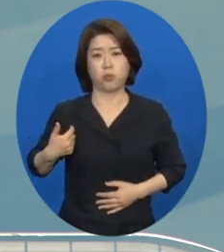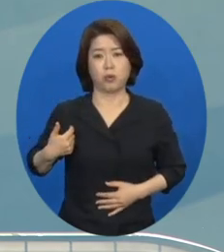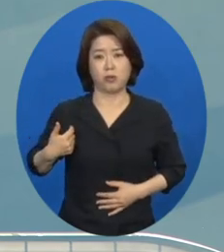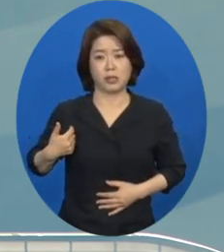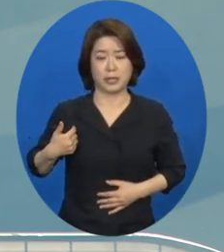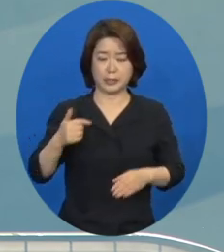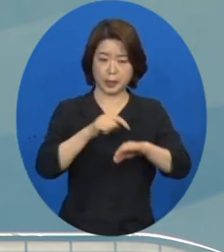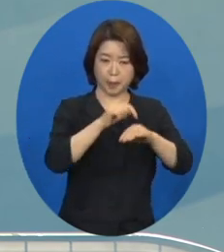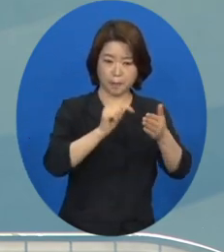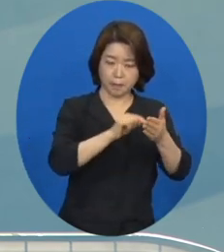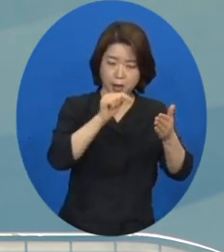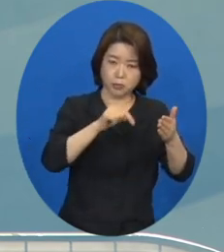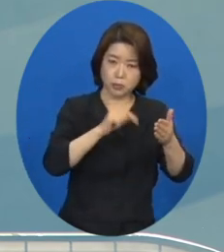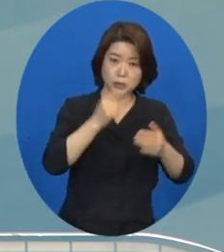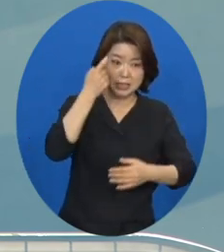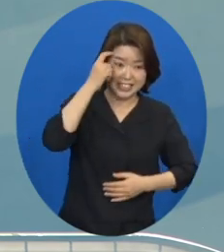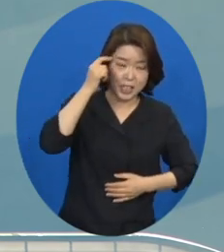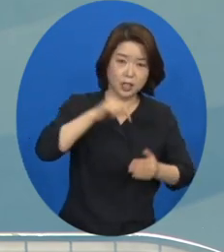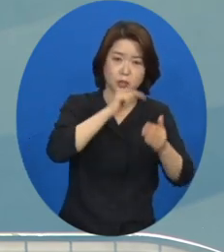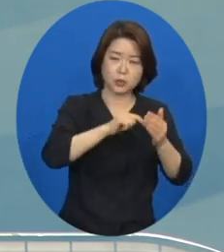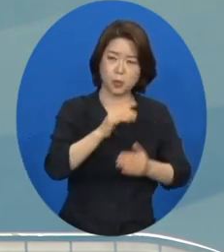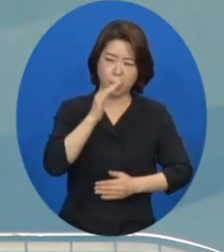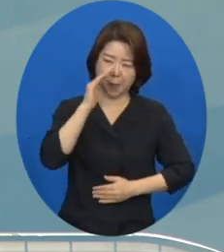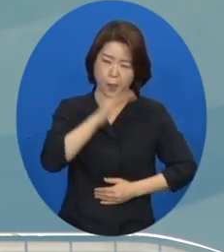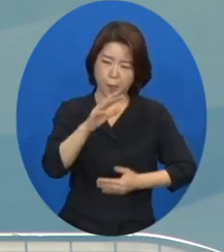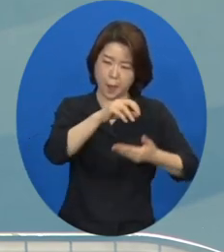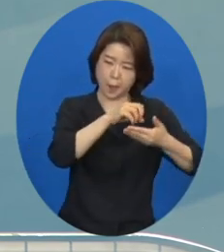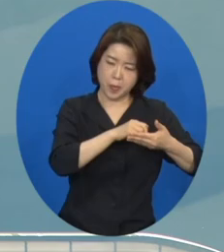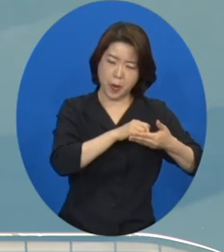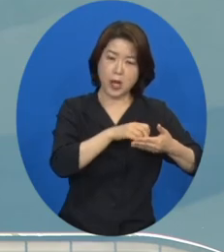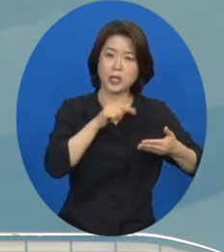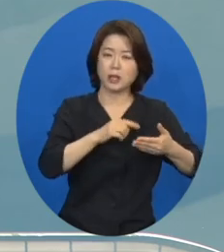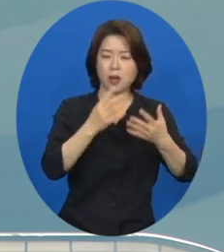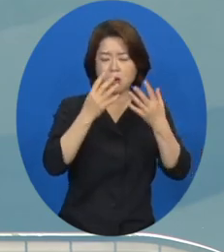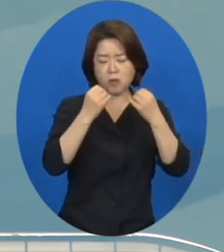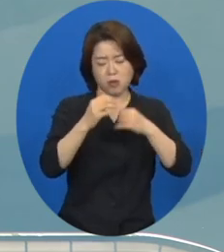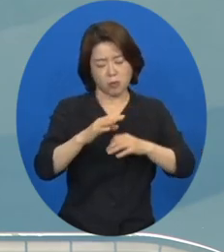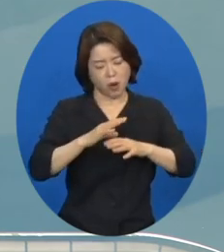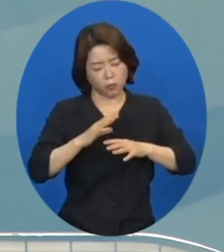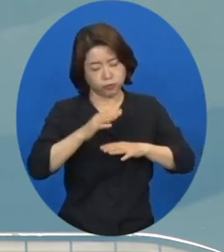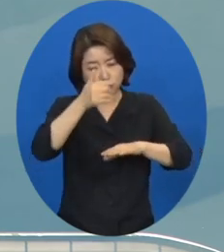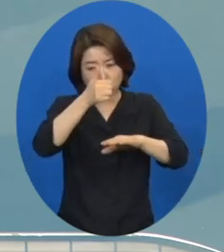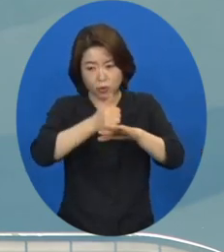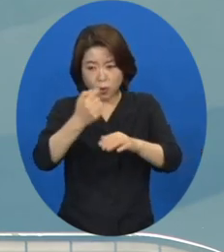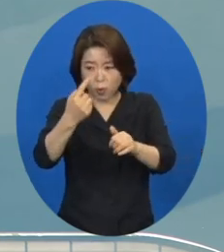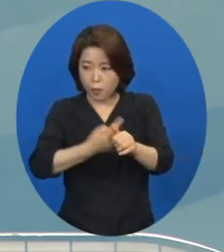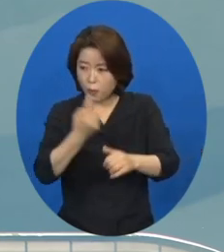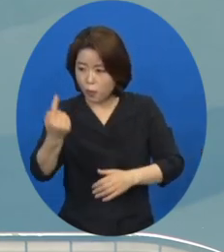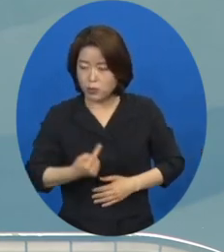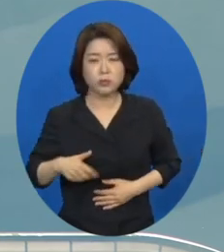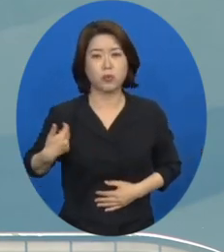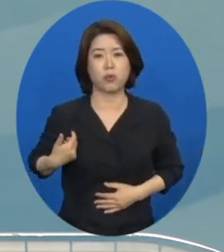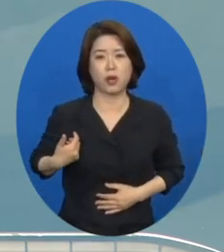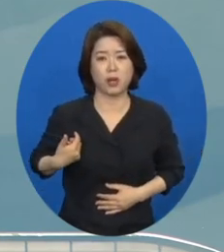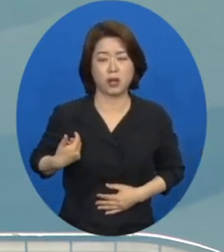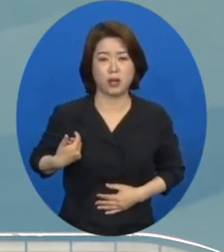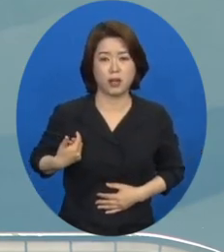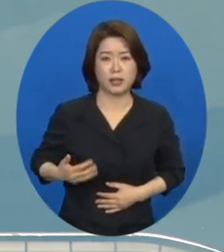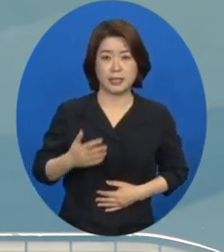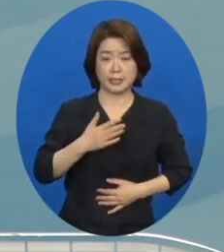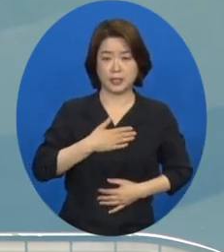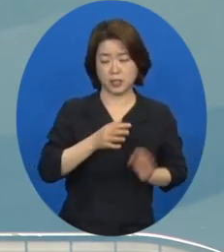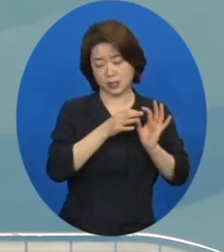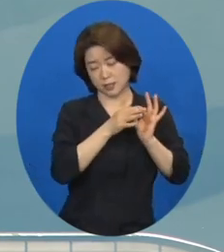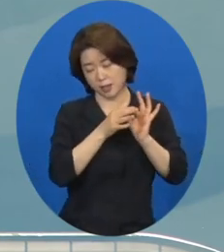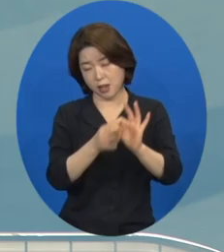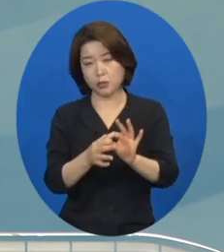마음의 생각 속에 악한 것을 품고 있는 것이 얼마나 무서운 결과를 가져오는지 모른 거죠. 저는 끊임없이